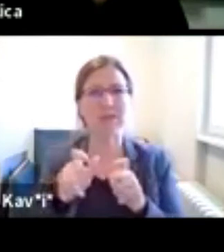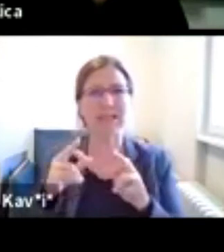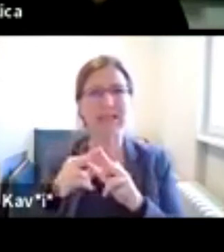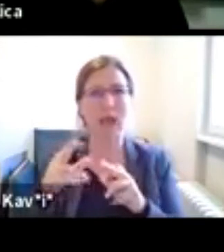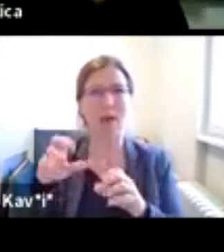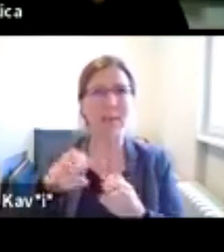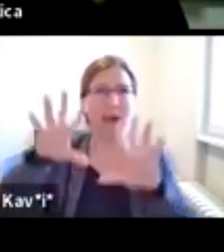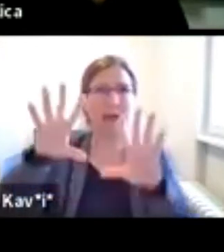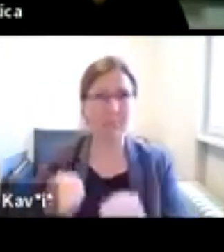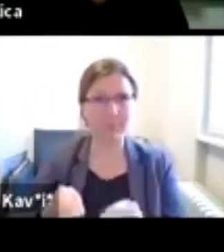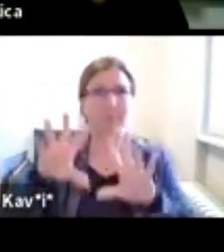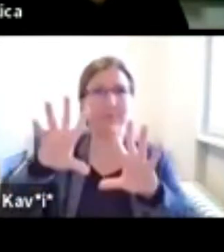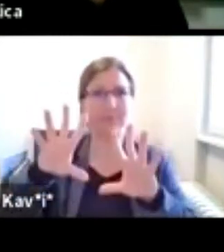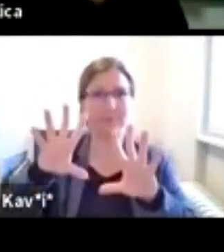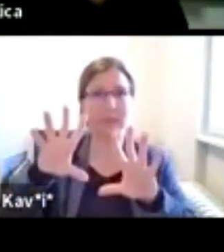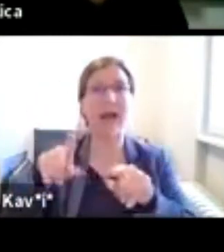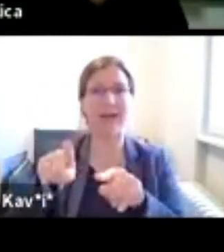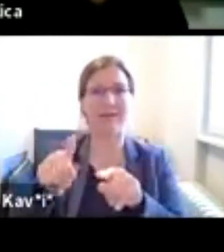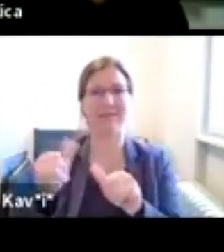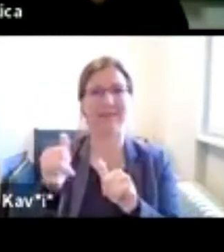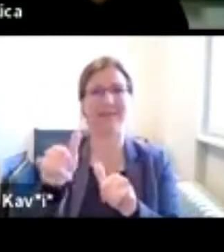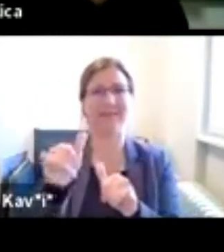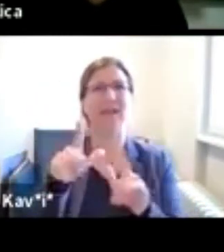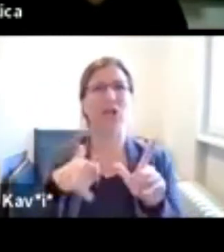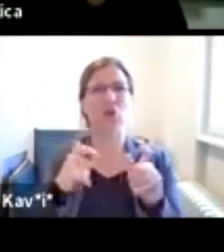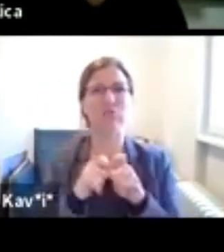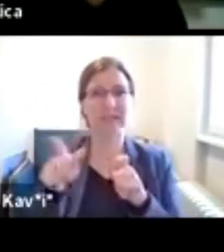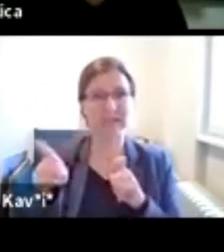isključuje, konektira se. Ljubica se konektira. Ljubice, čujete me?